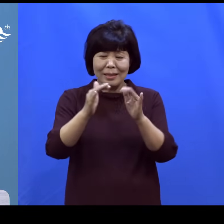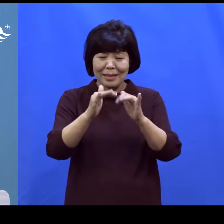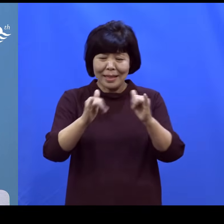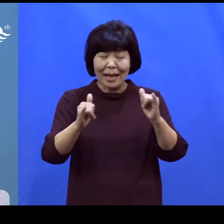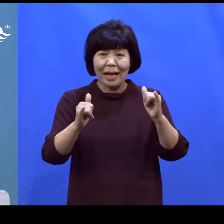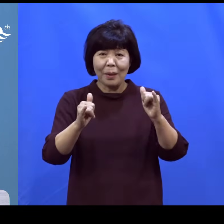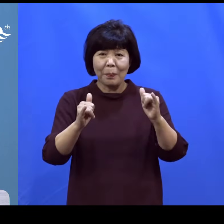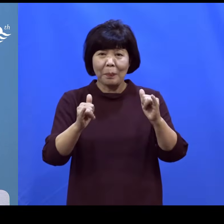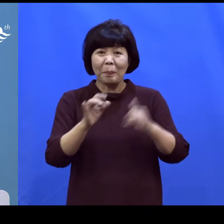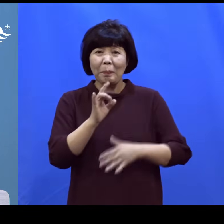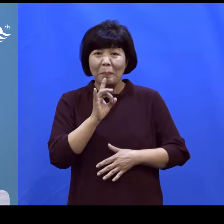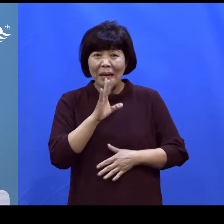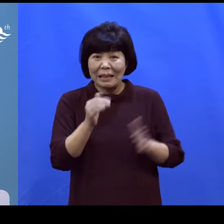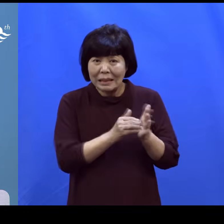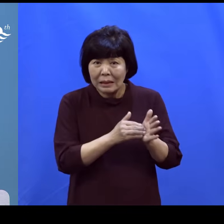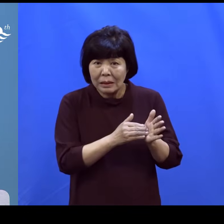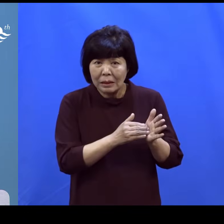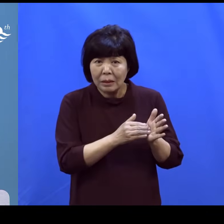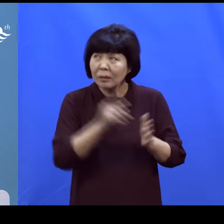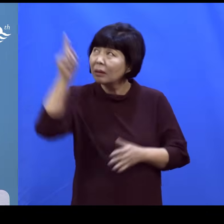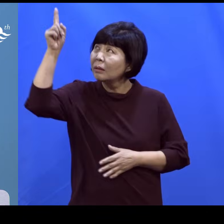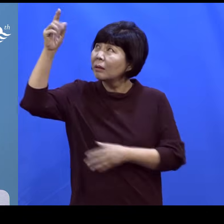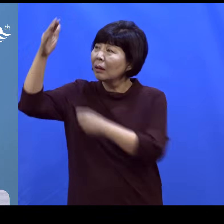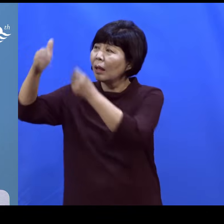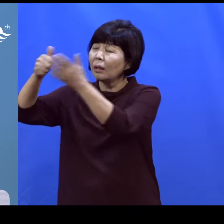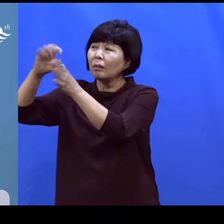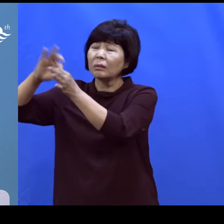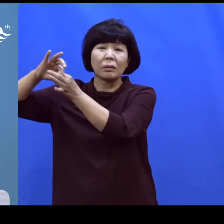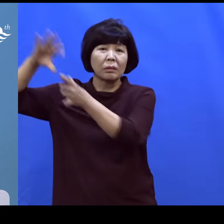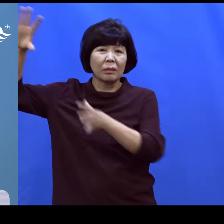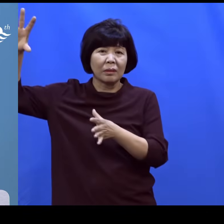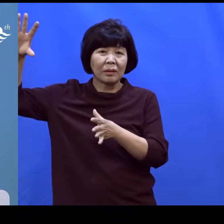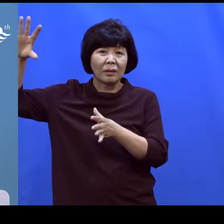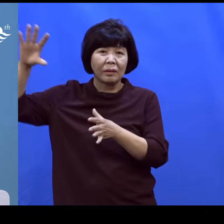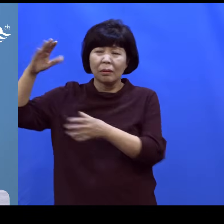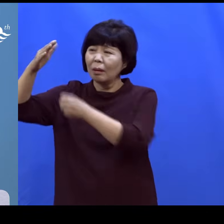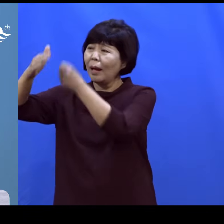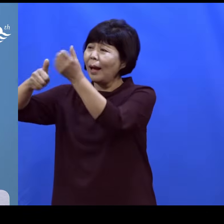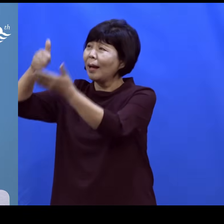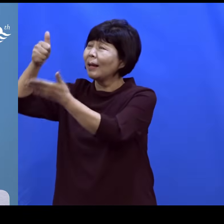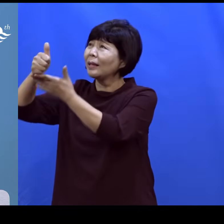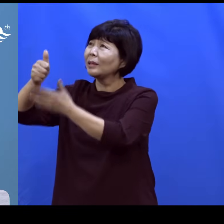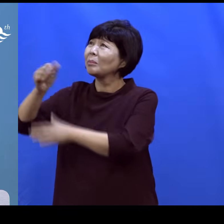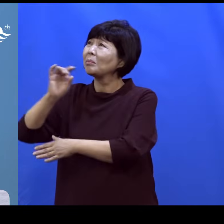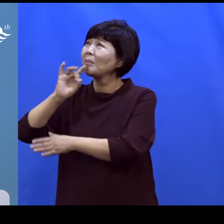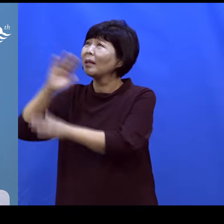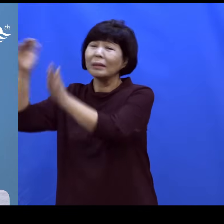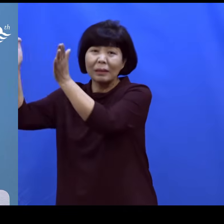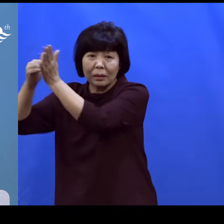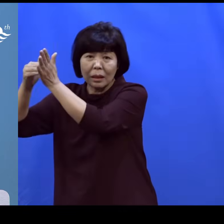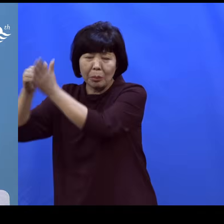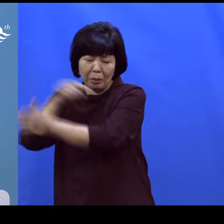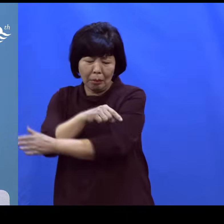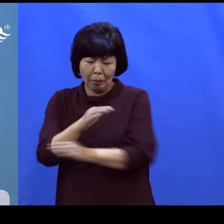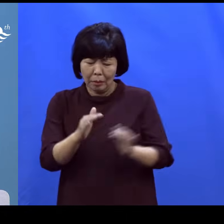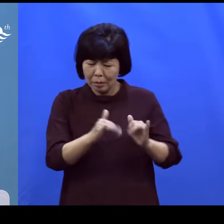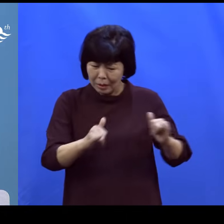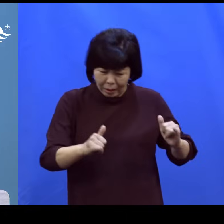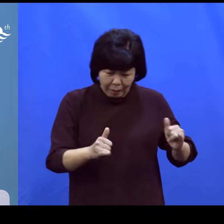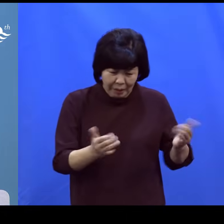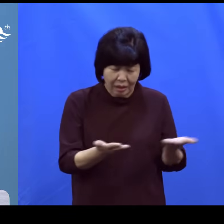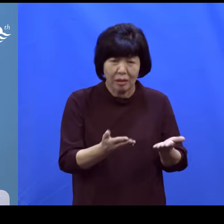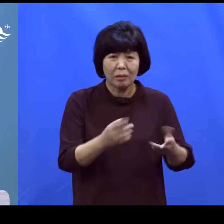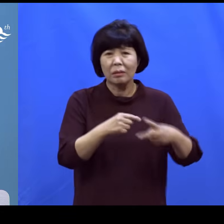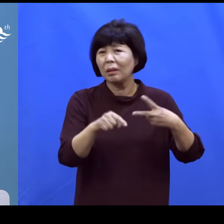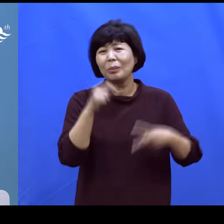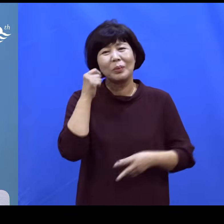하나님과 무관한 존재가 되었을 것이다. 만약 그분이 하나님이기만 하셨다면 인간의 어떤 경험과도 무관하다.